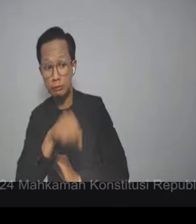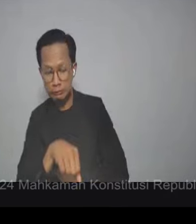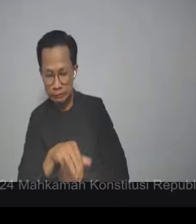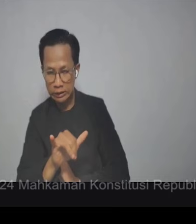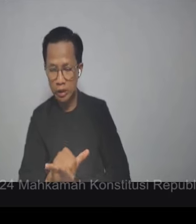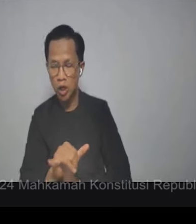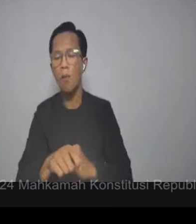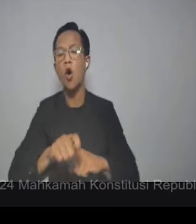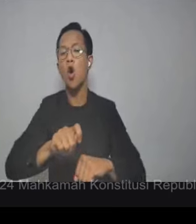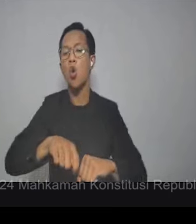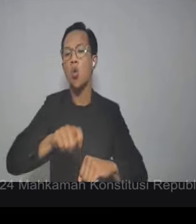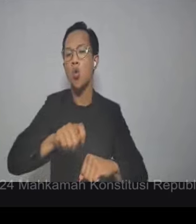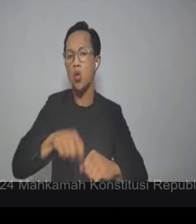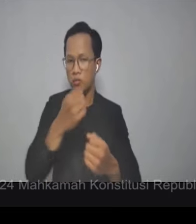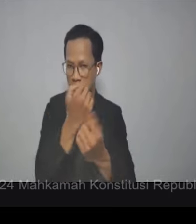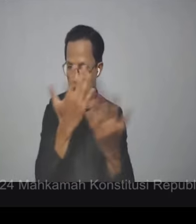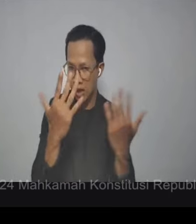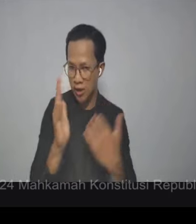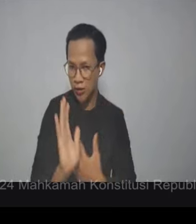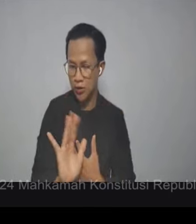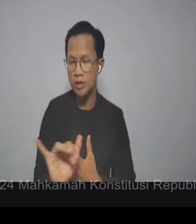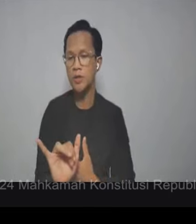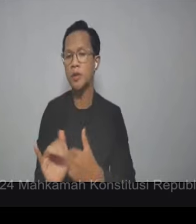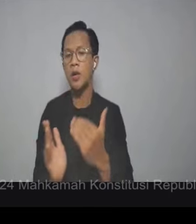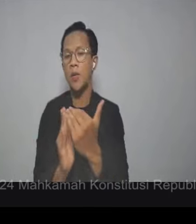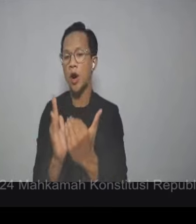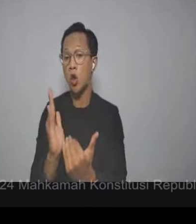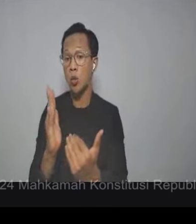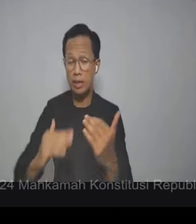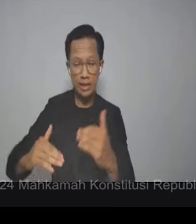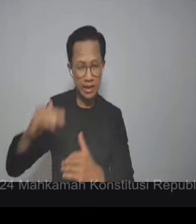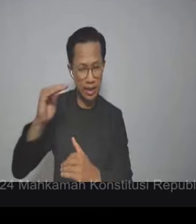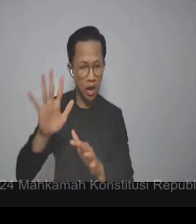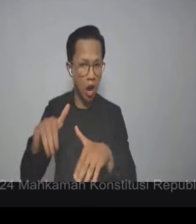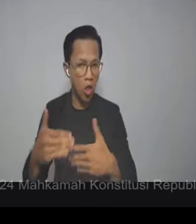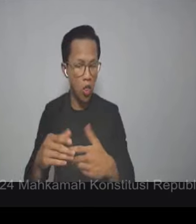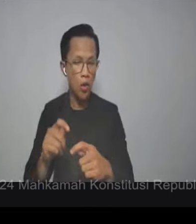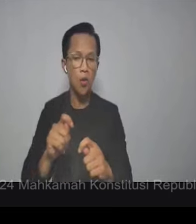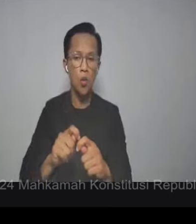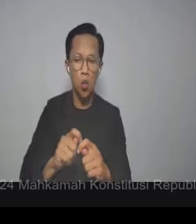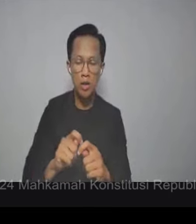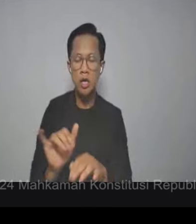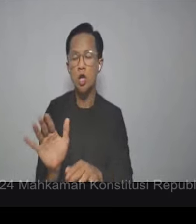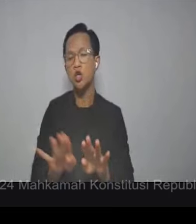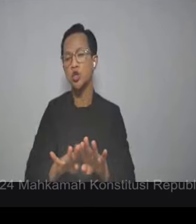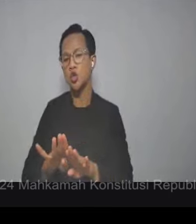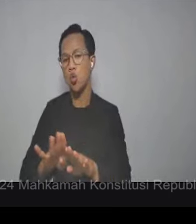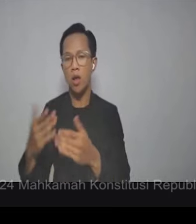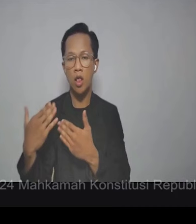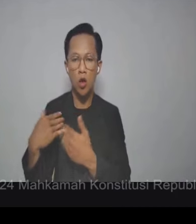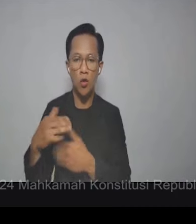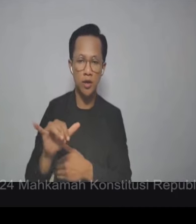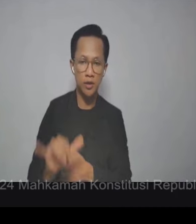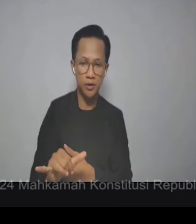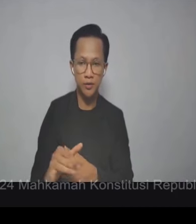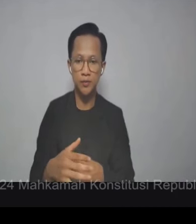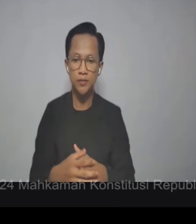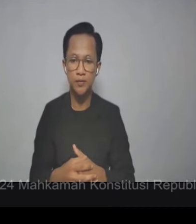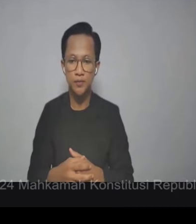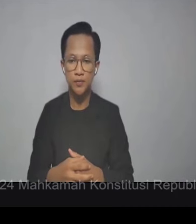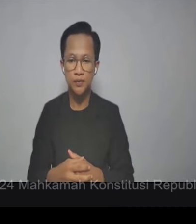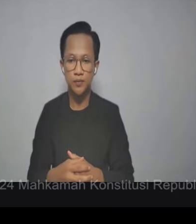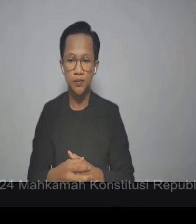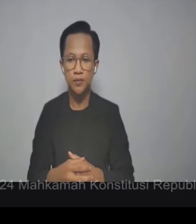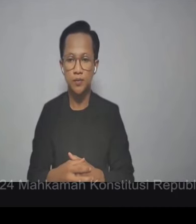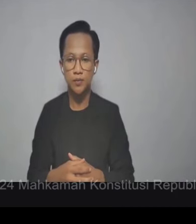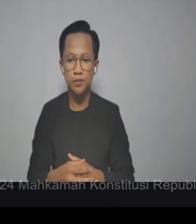sepanjang diperintahkan oleh peraturan perundang-undangan yang lebih tinggi atau dibentuk berdasarkan kewenangan F pasal 8 undang-undang 12 2011 dan